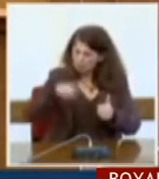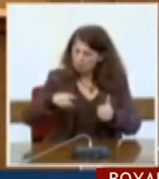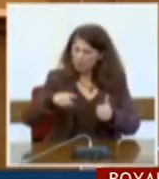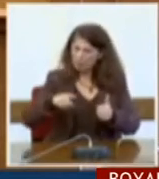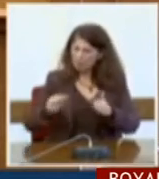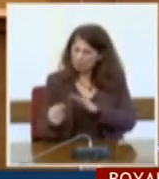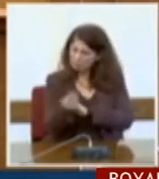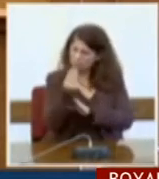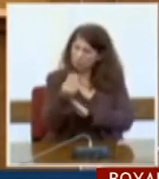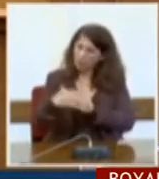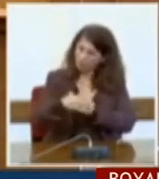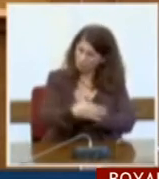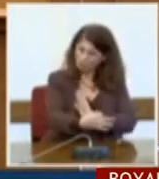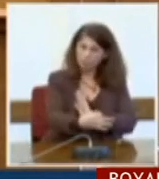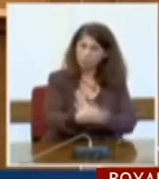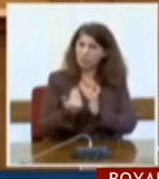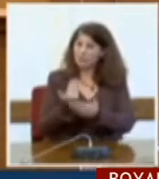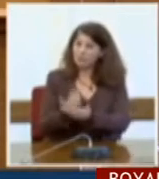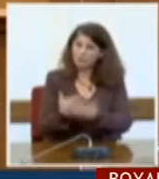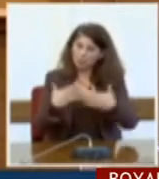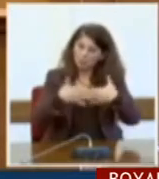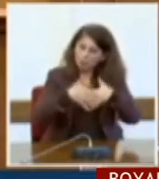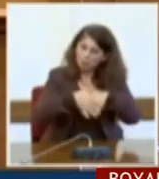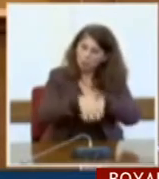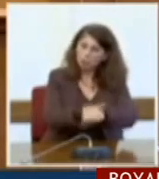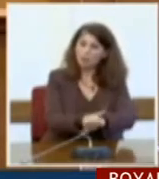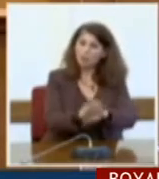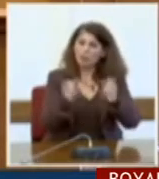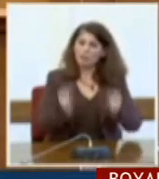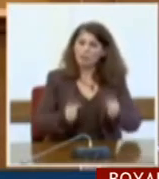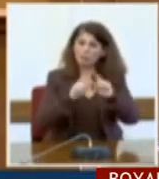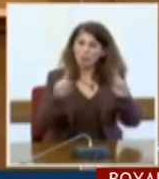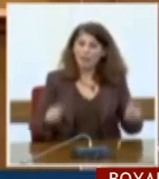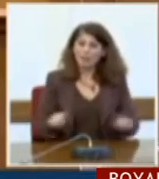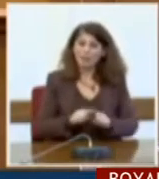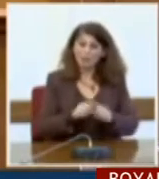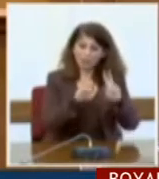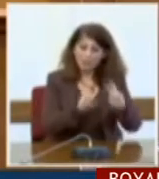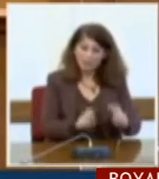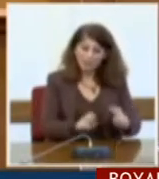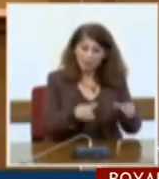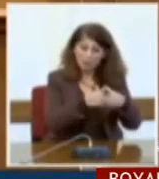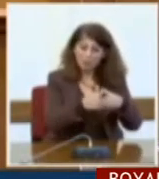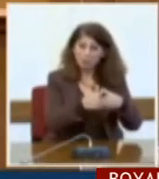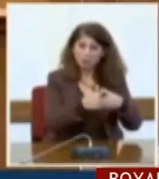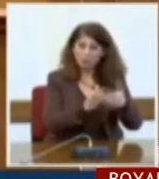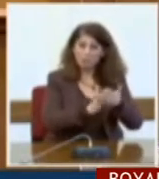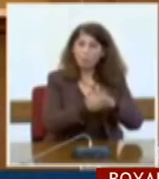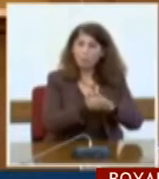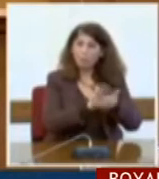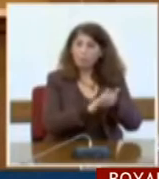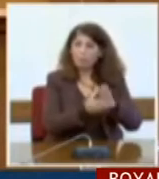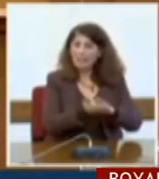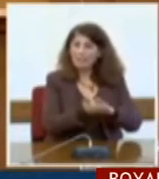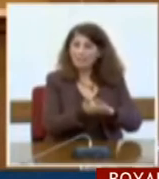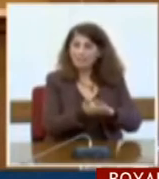σας έχει ζητήσει να προσαρμόσετε το θεσμικό πλαίσιο για να κάνει ελέγχους για καρτέλ και εναρμονισμένες πρακτικές